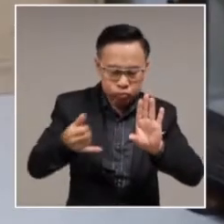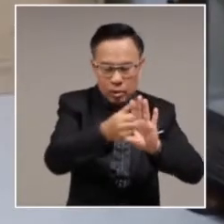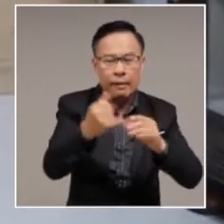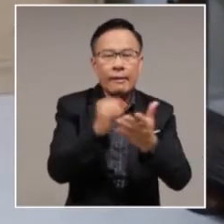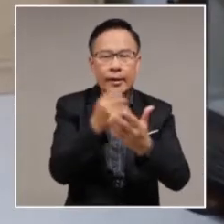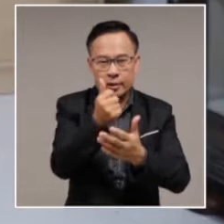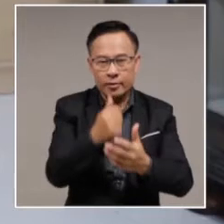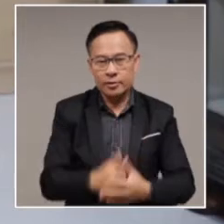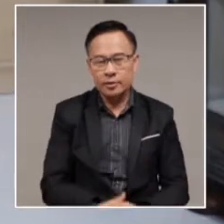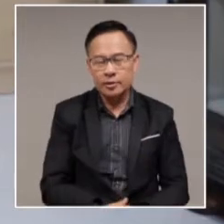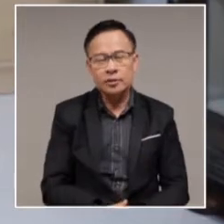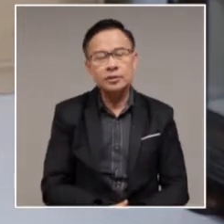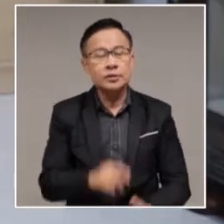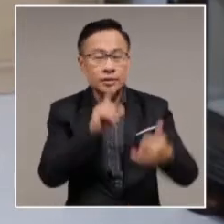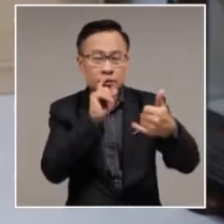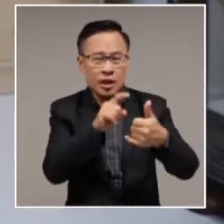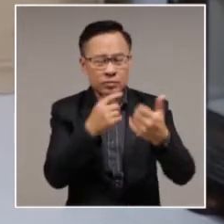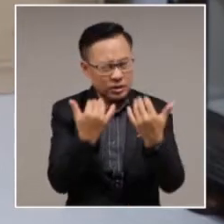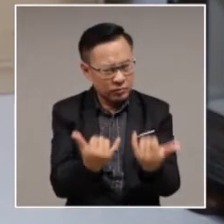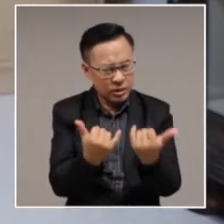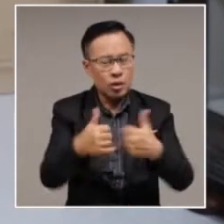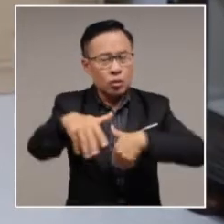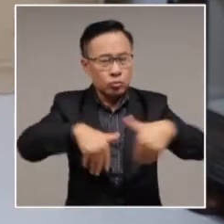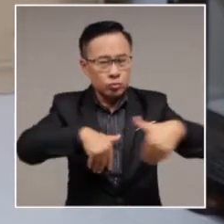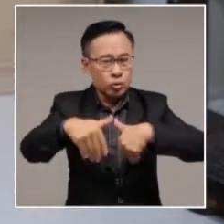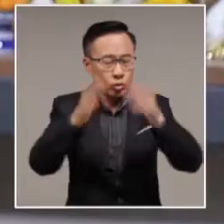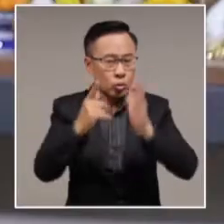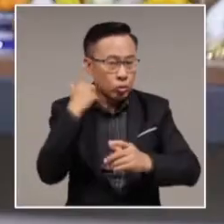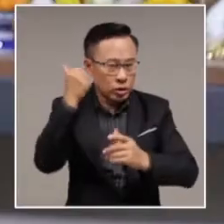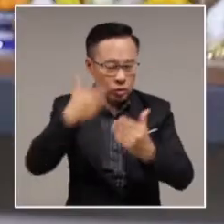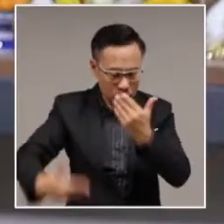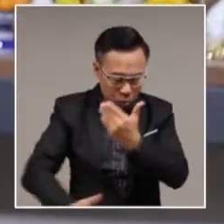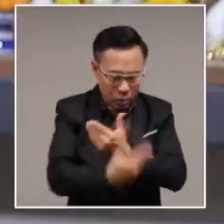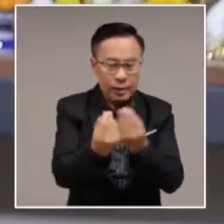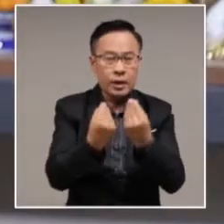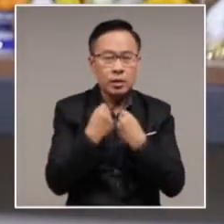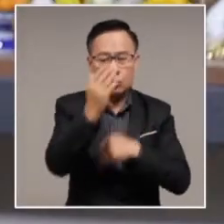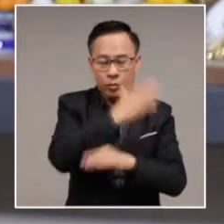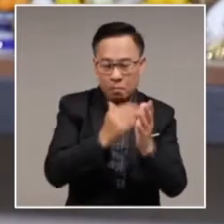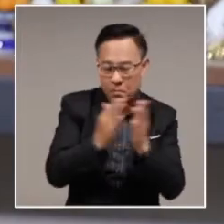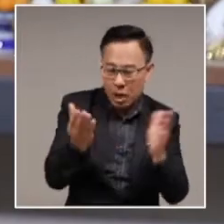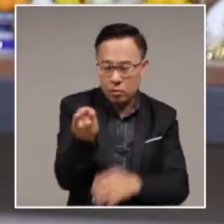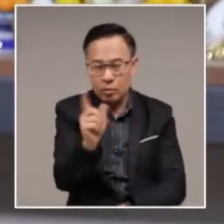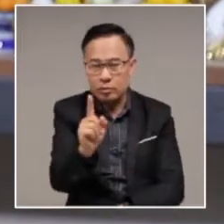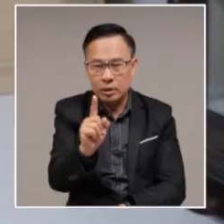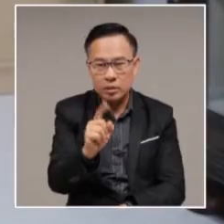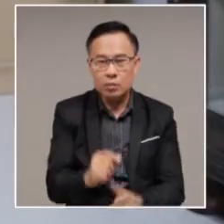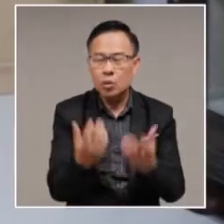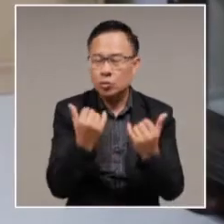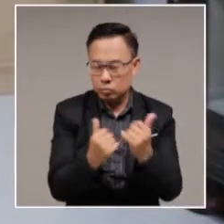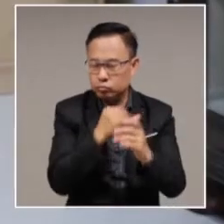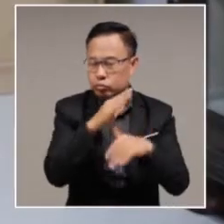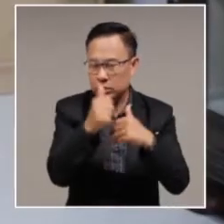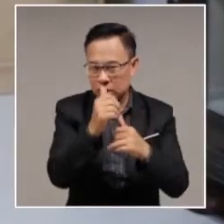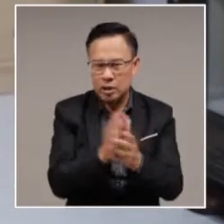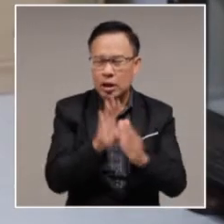าสังคมให้โอกาสกับคนพิการมากน้อยแค่ไหนคะในทุกวันนี ้ต้องบอกเลยว่